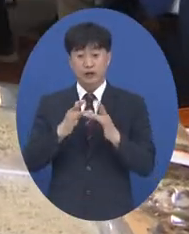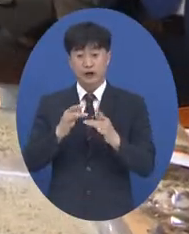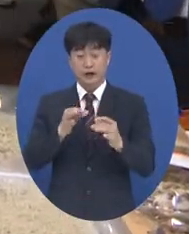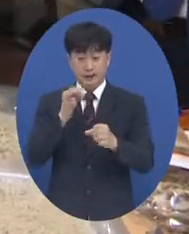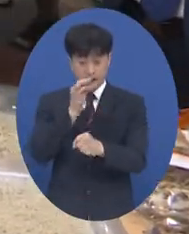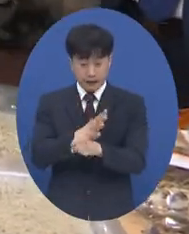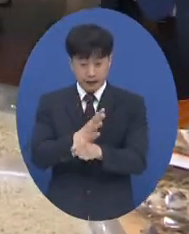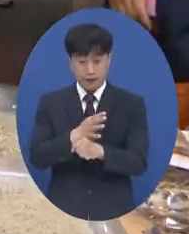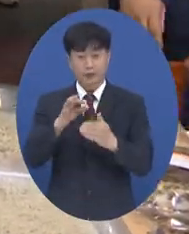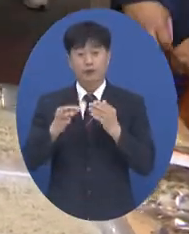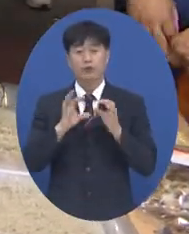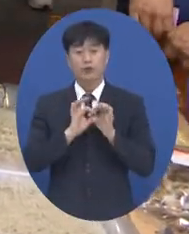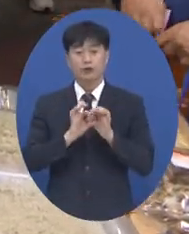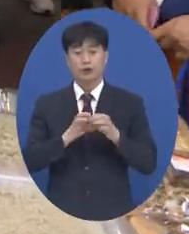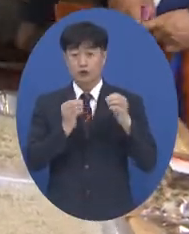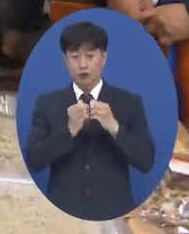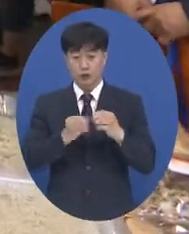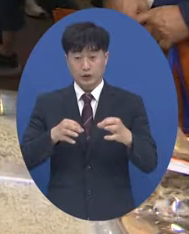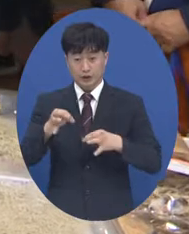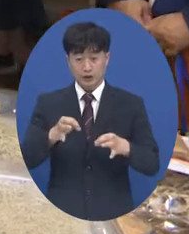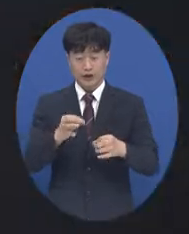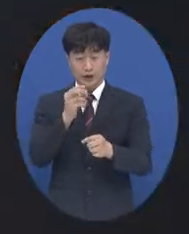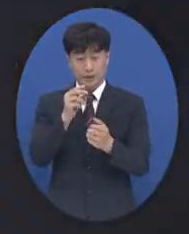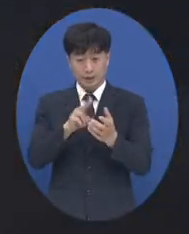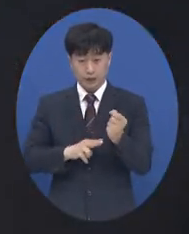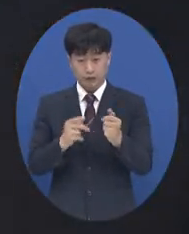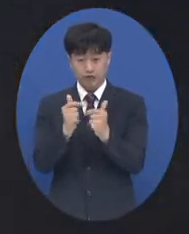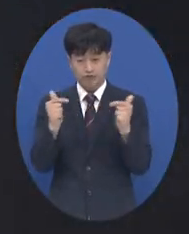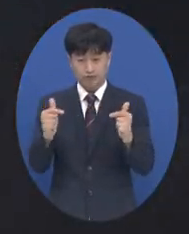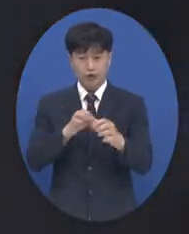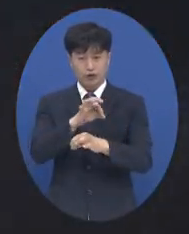장보기 시스템을 통해 전통시장의 매출이 증대되고